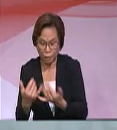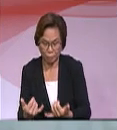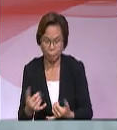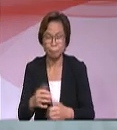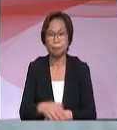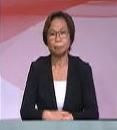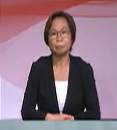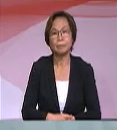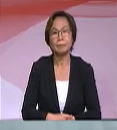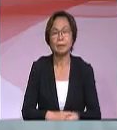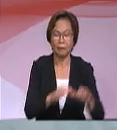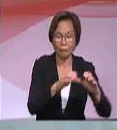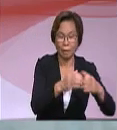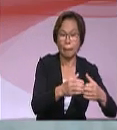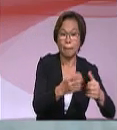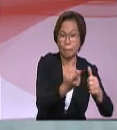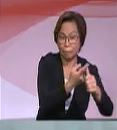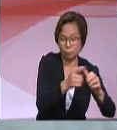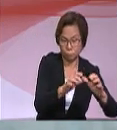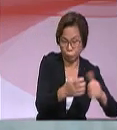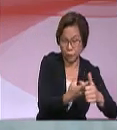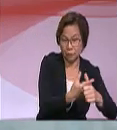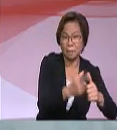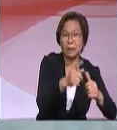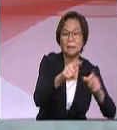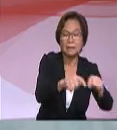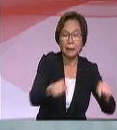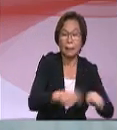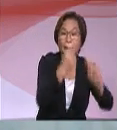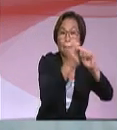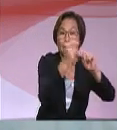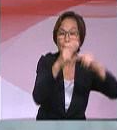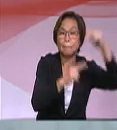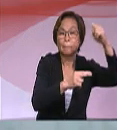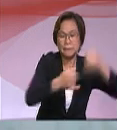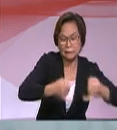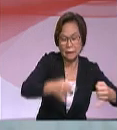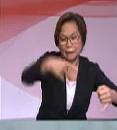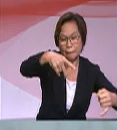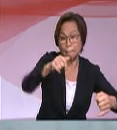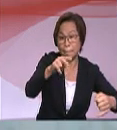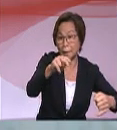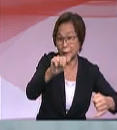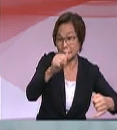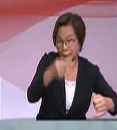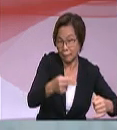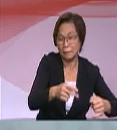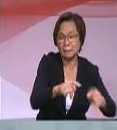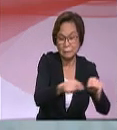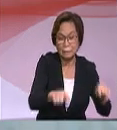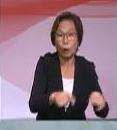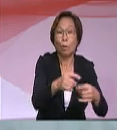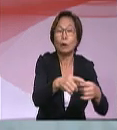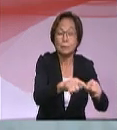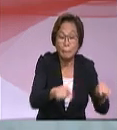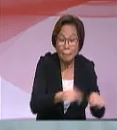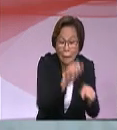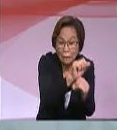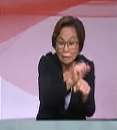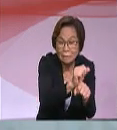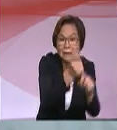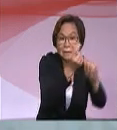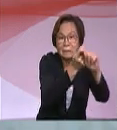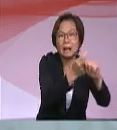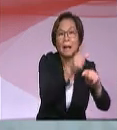hari ini, iaitu kluster pertama, kluster tapak bina Jalan Panah. Kluster tempat kerja ini melibatkan